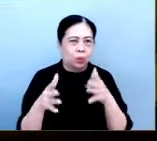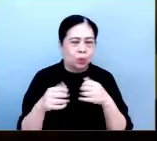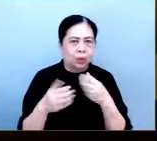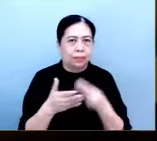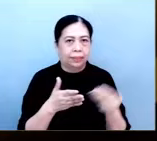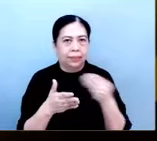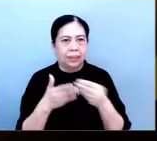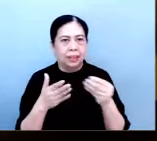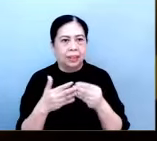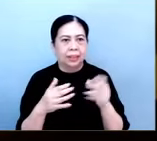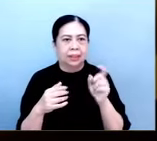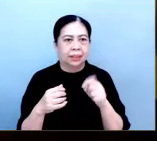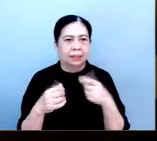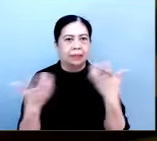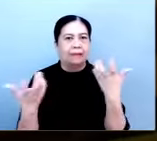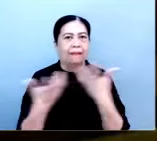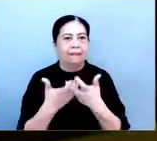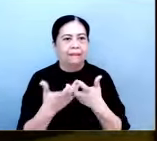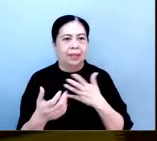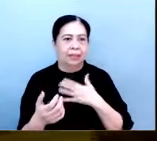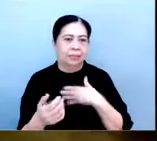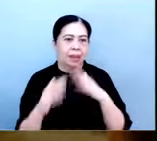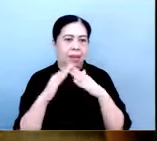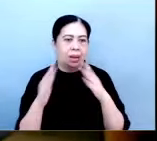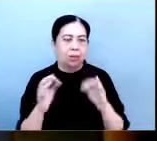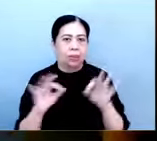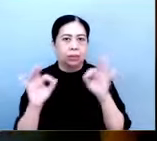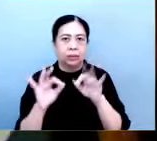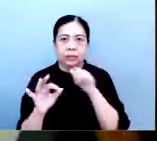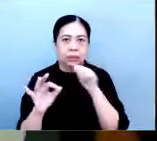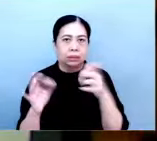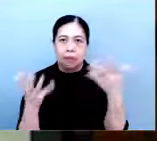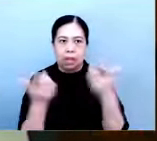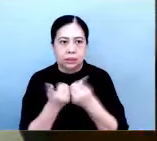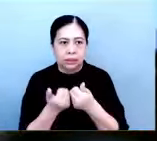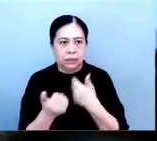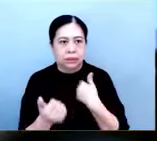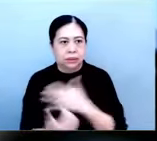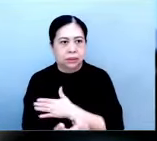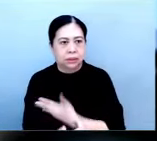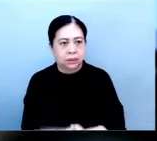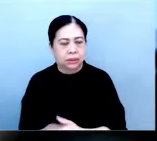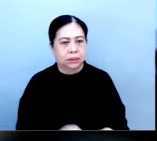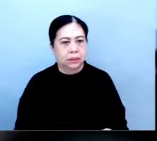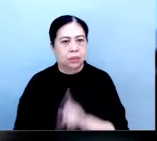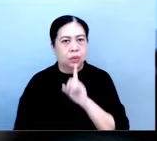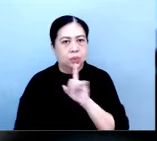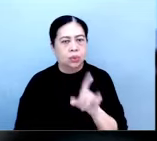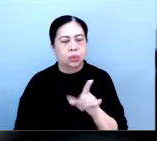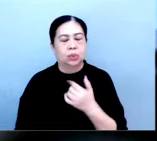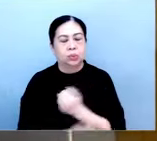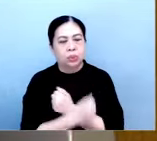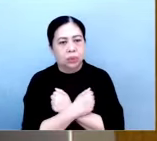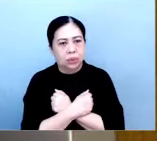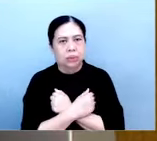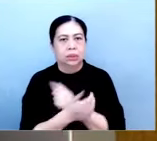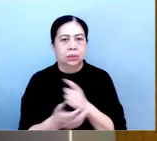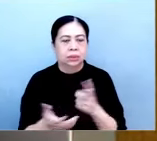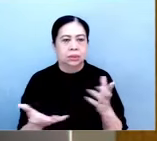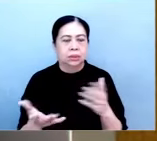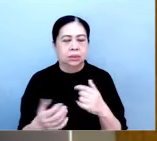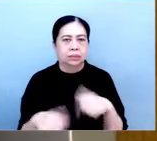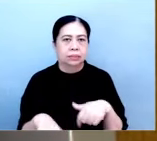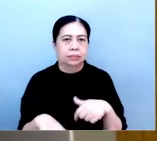yung saktong bagay naman dun sa bahay. Basta hindi ma-aksidente yung mga anak ko. Ano yung mga fondest memories mo with your kids dito sa